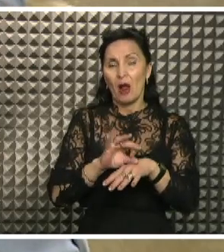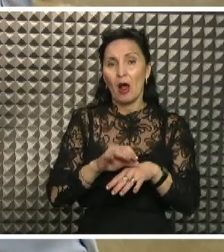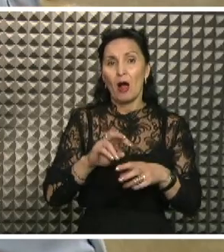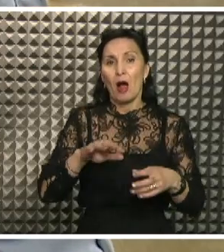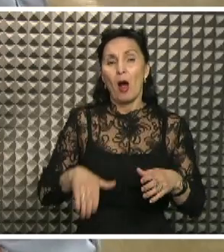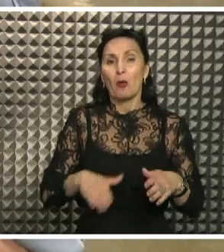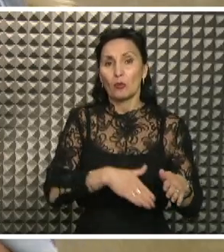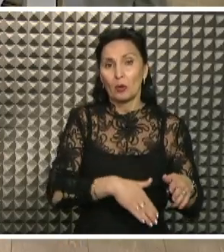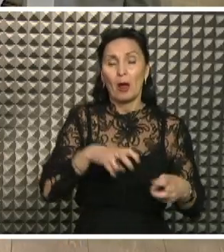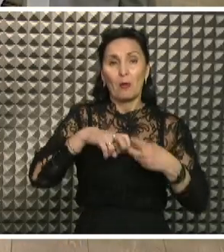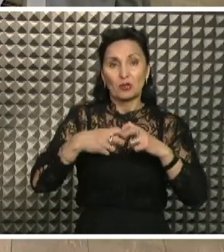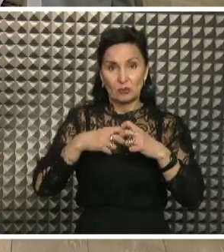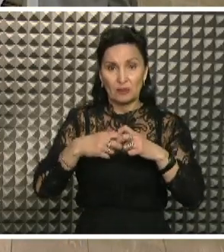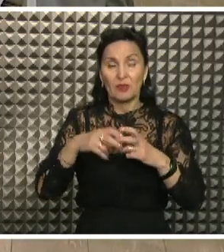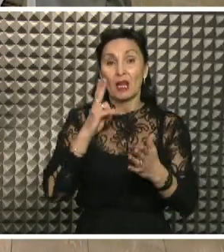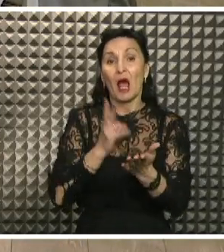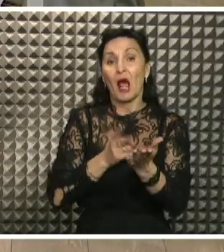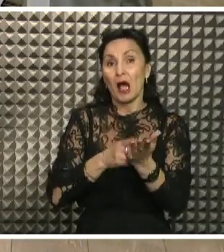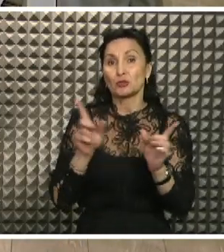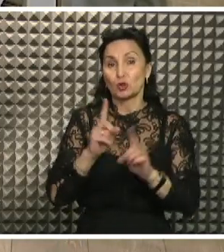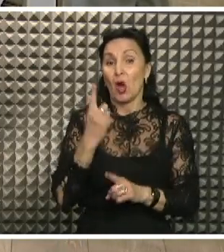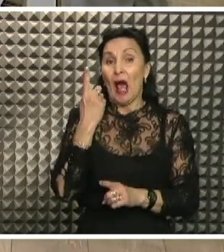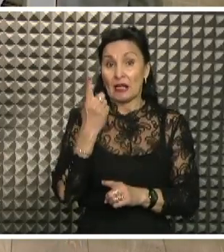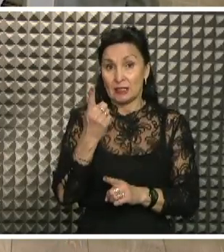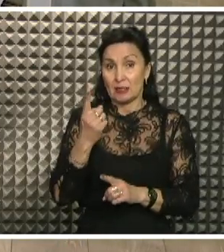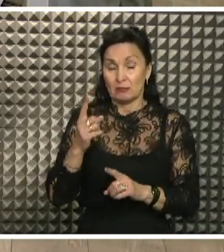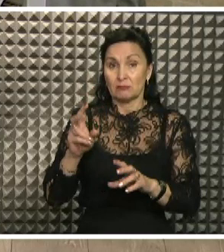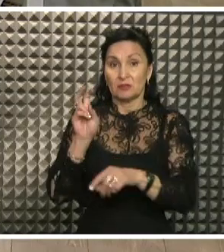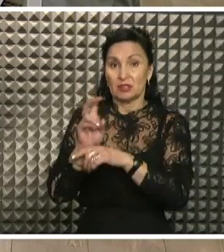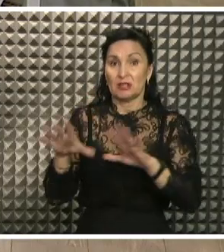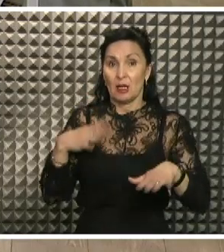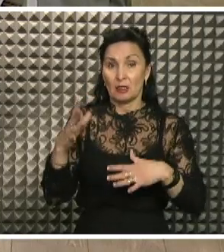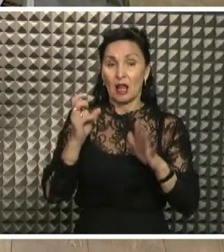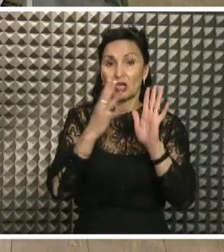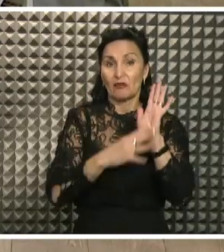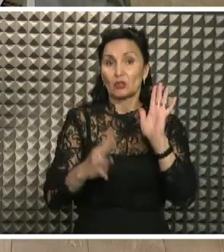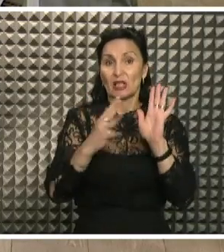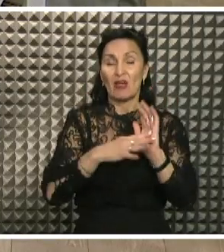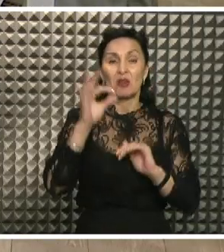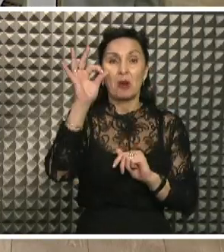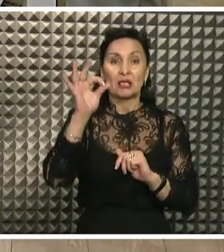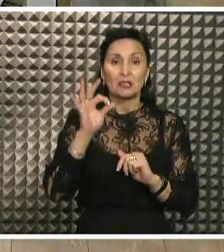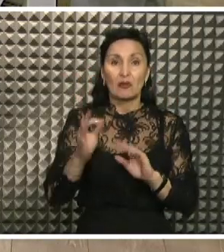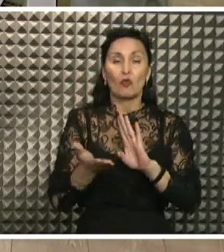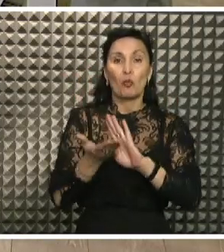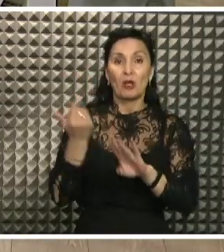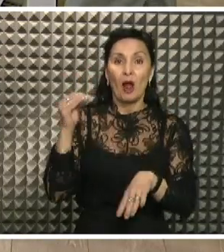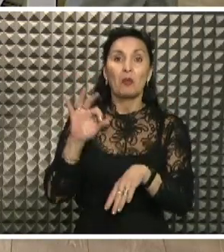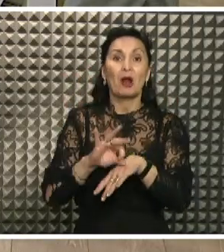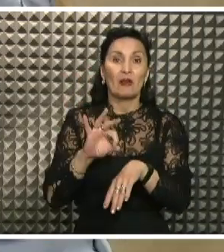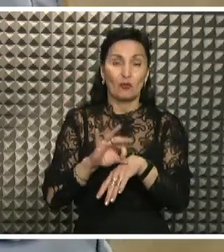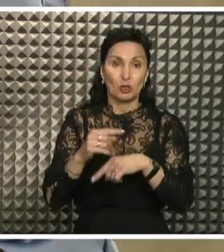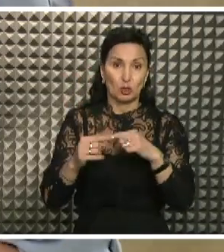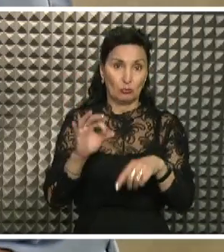опорно-двигательного аппарата. Доказано, что один сеанс в криокапсуле на 99% убирает болевой